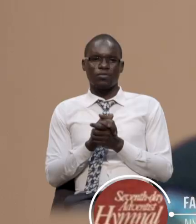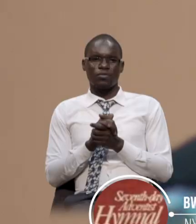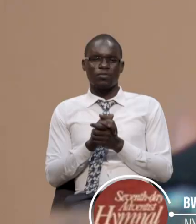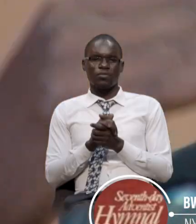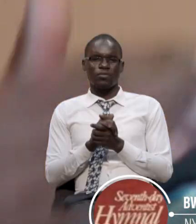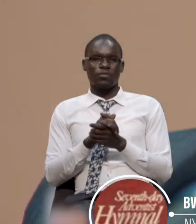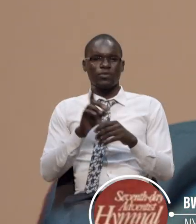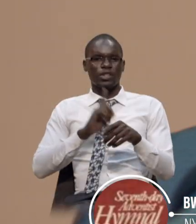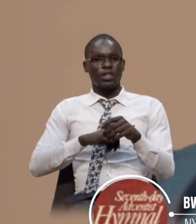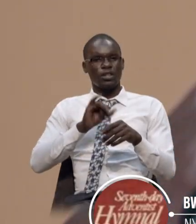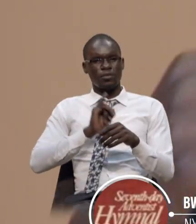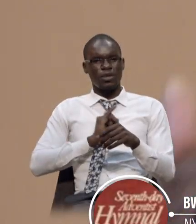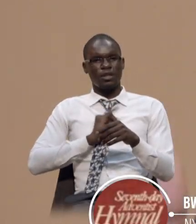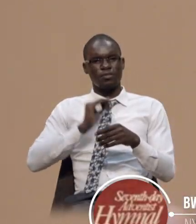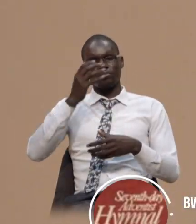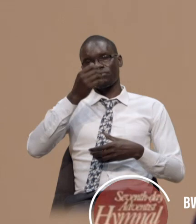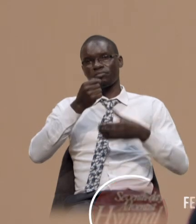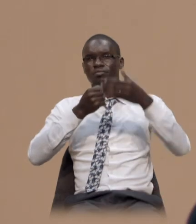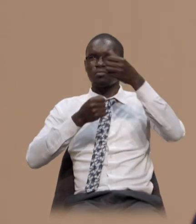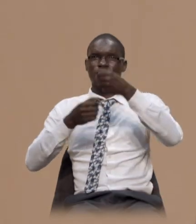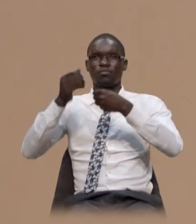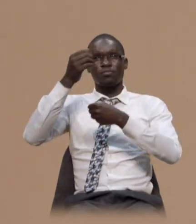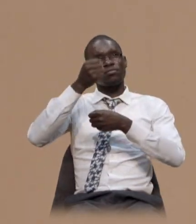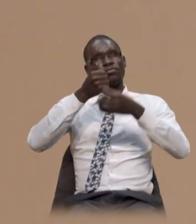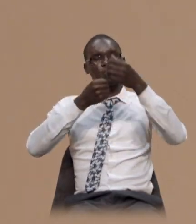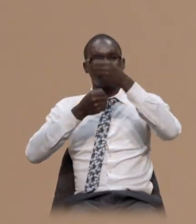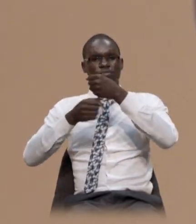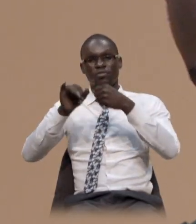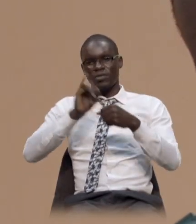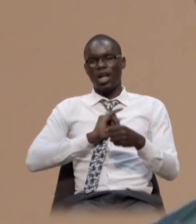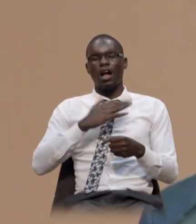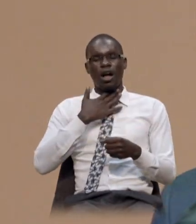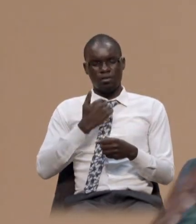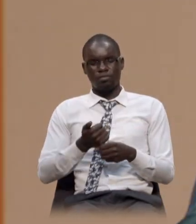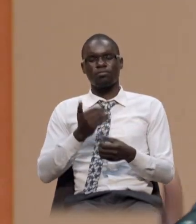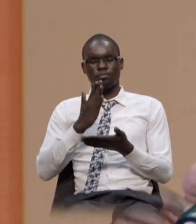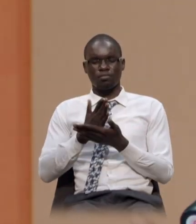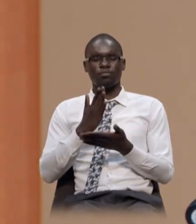juu, kupanda juu nataka